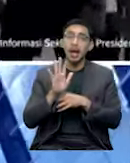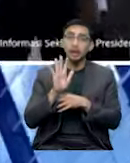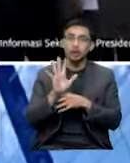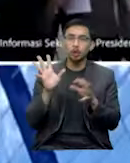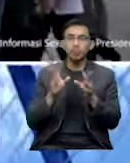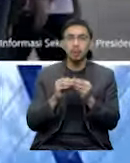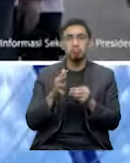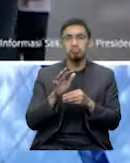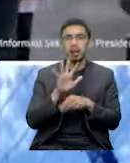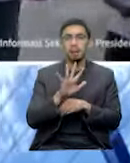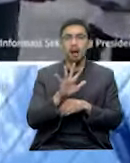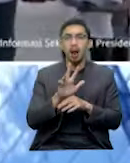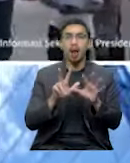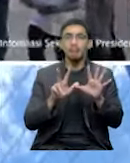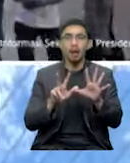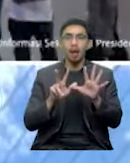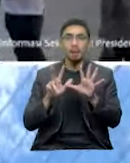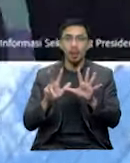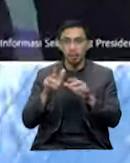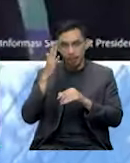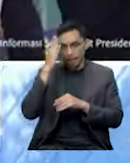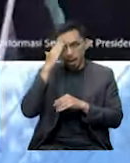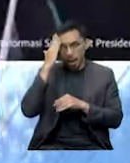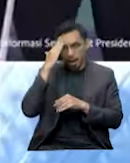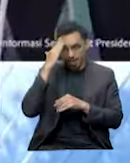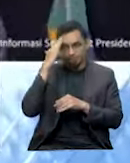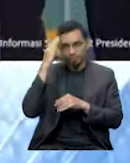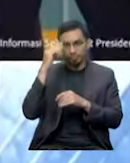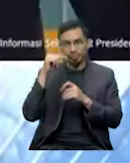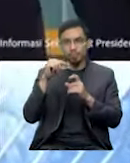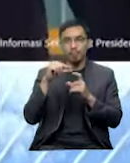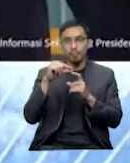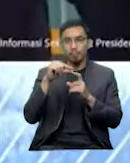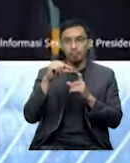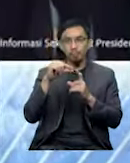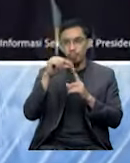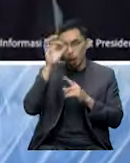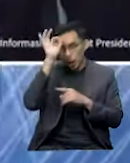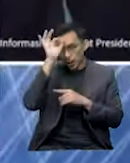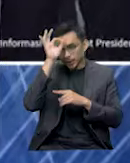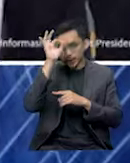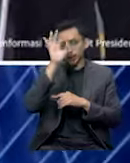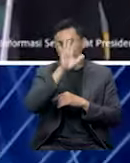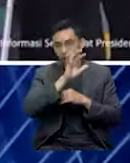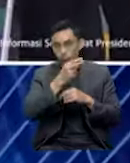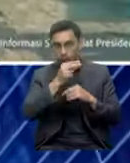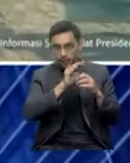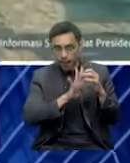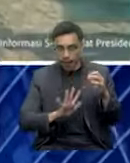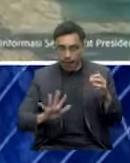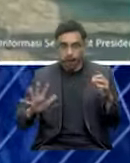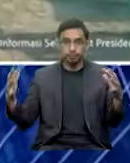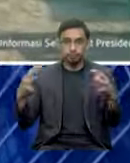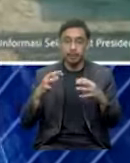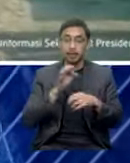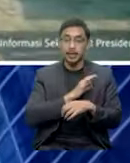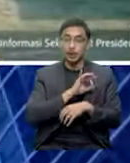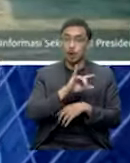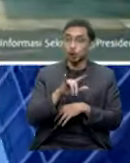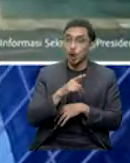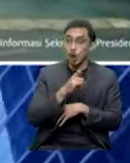508 Kapolres tipe A dan juga tipe B dari seluruh Indonesia. Dan nantinya Presiden Joko Widodo rencananya akan